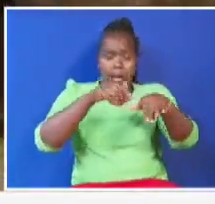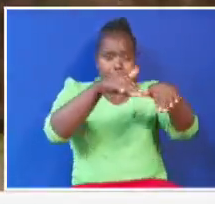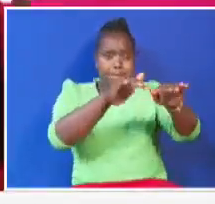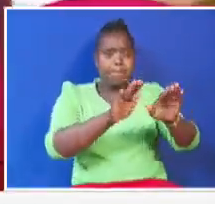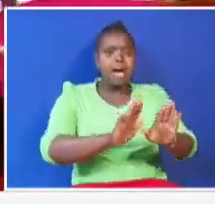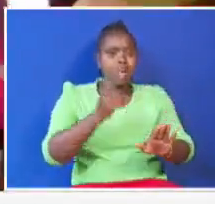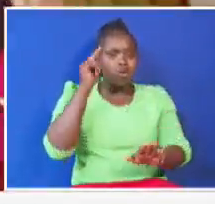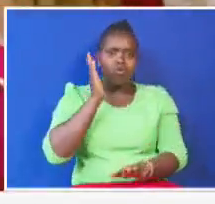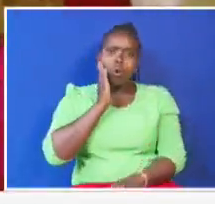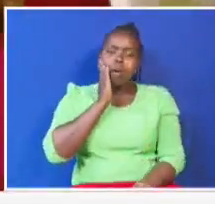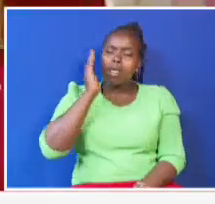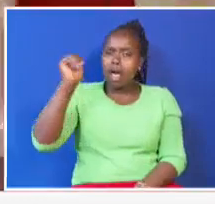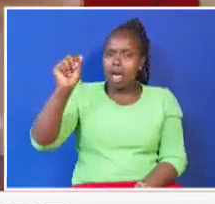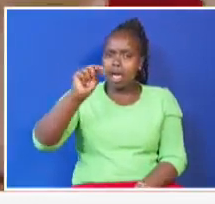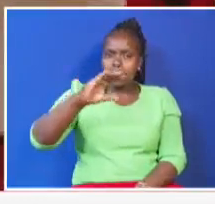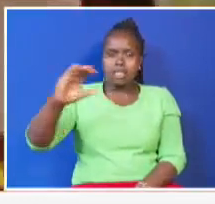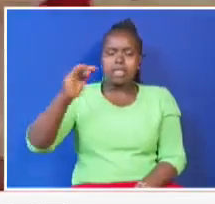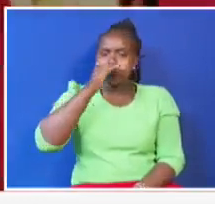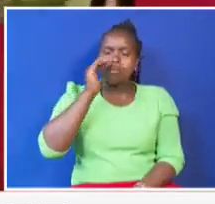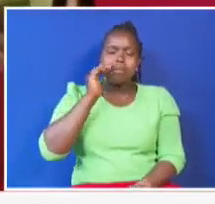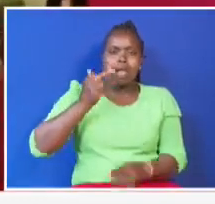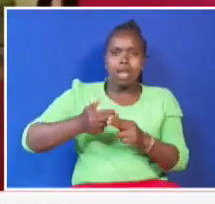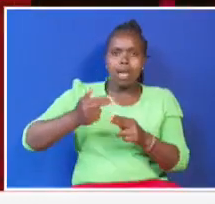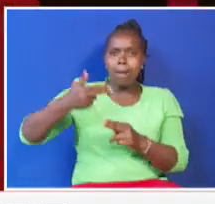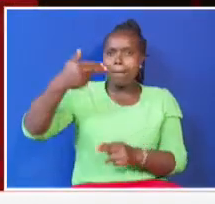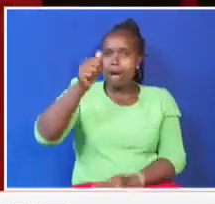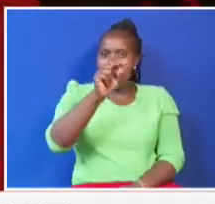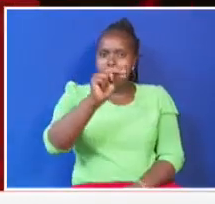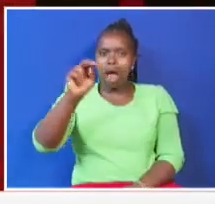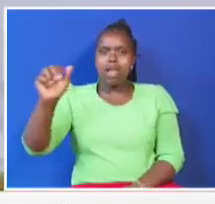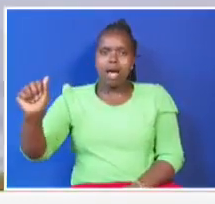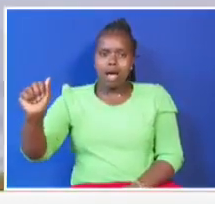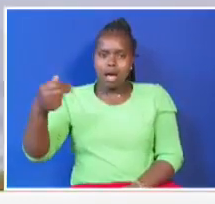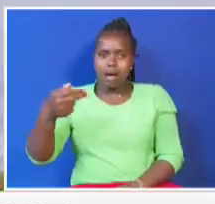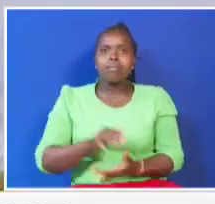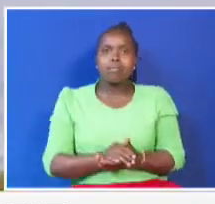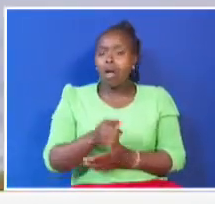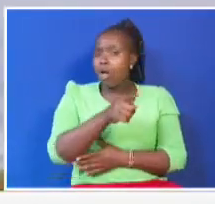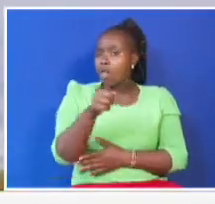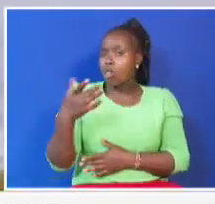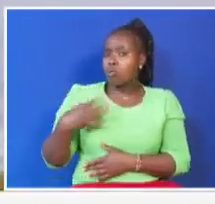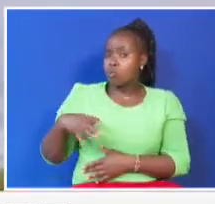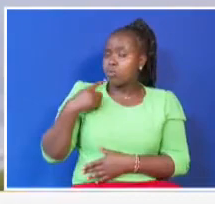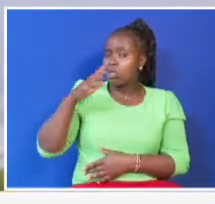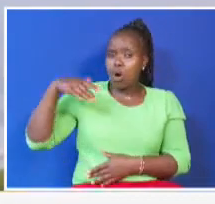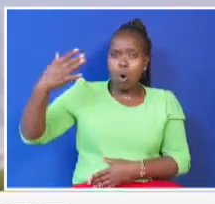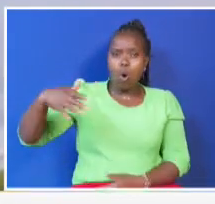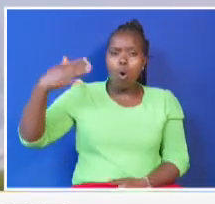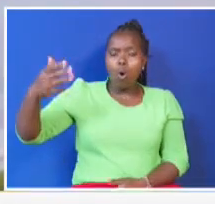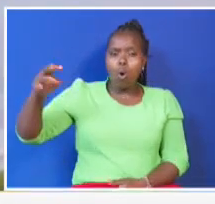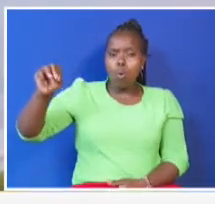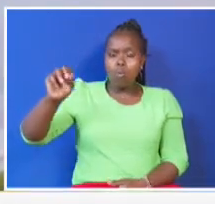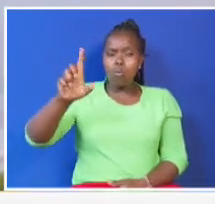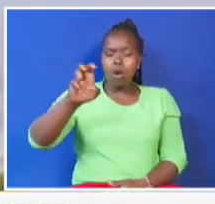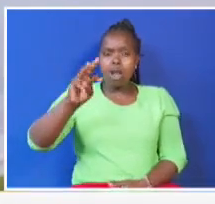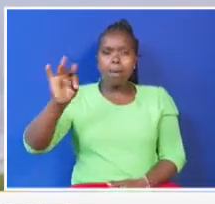mamake kiongozi wa NC Musalia Mudavadi, mama Hana Atenzale Mudavadi. So those who have been saying every time the Mlembe people